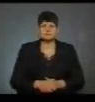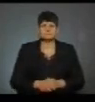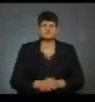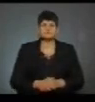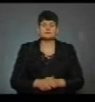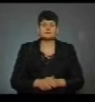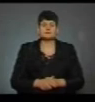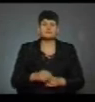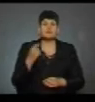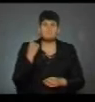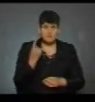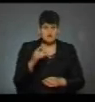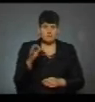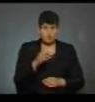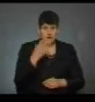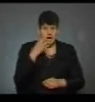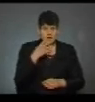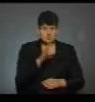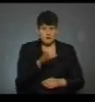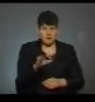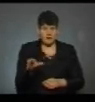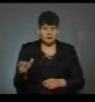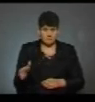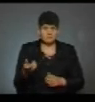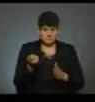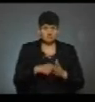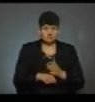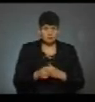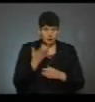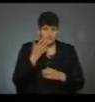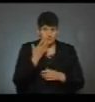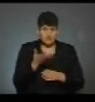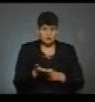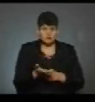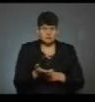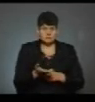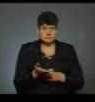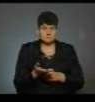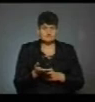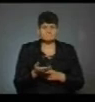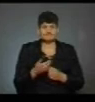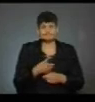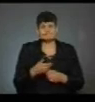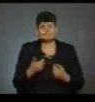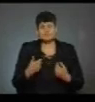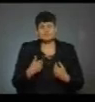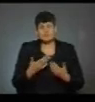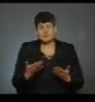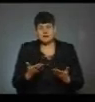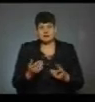запитання. Перше, про гарячі батареї, чи скручуєте, коли тепло? Ну, ми там,